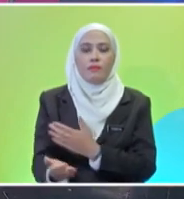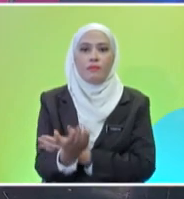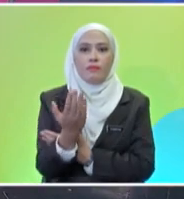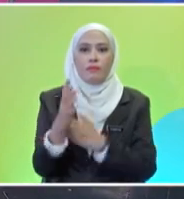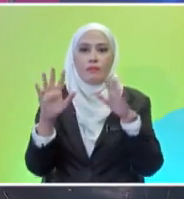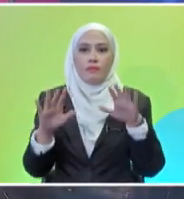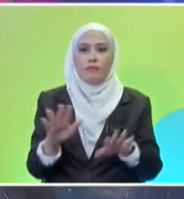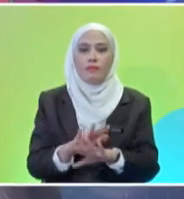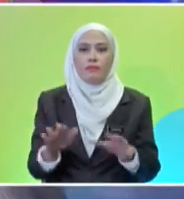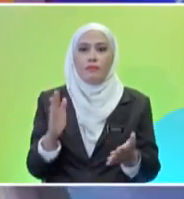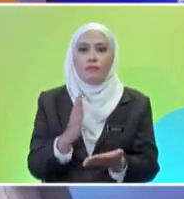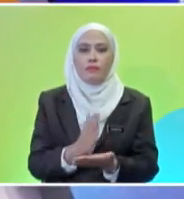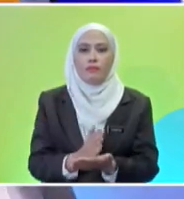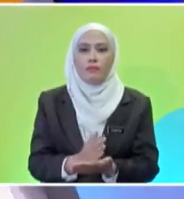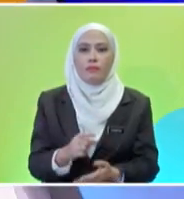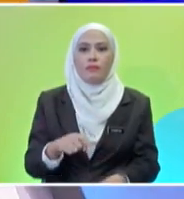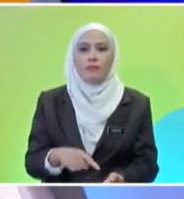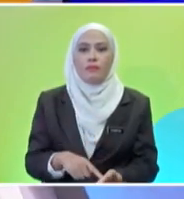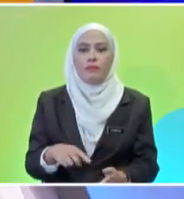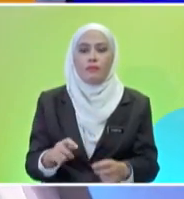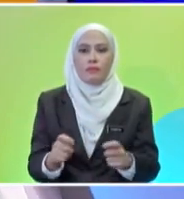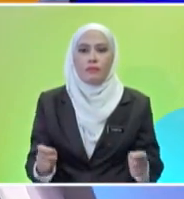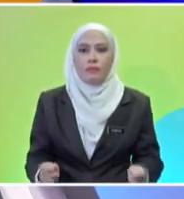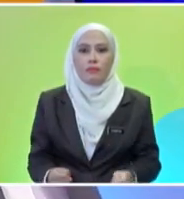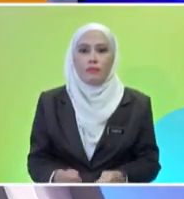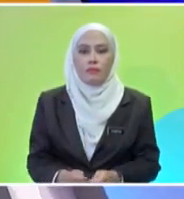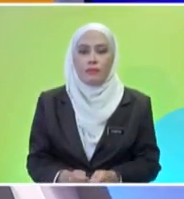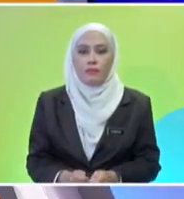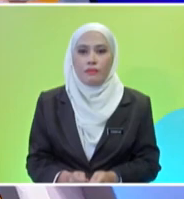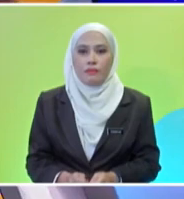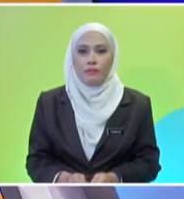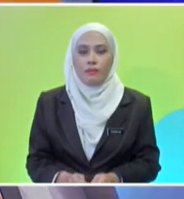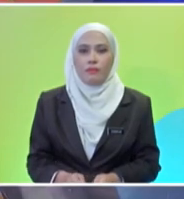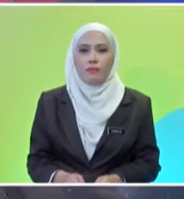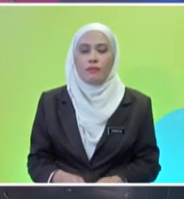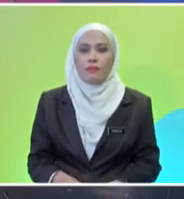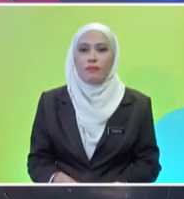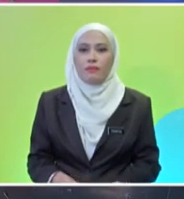inilah tempat arah dan massa wahai tuhan hamba Fizi